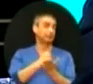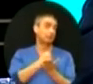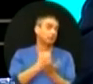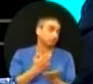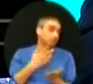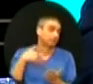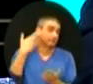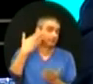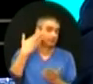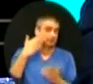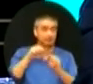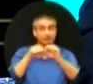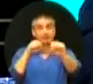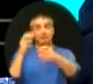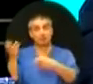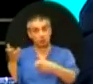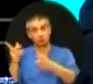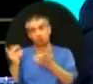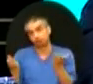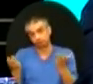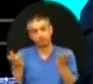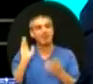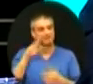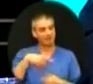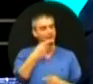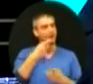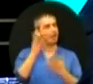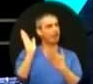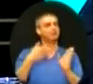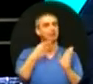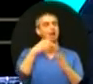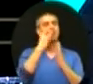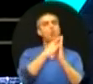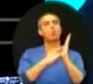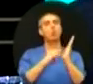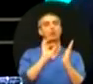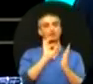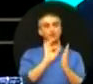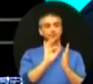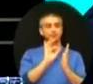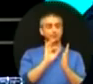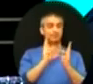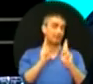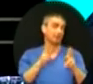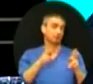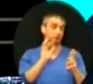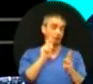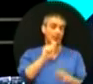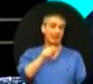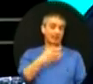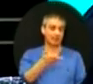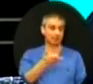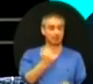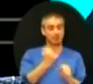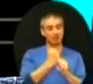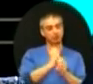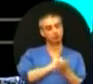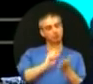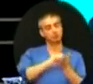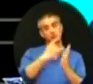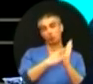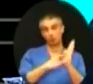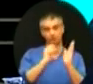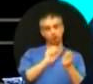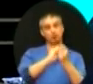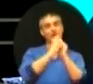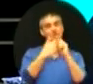להיות בהסתדרות כזאת או אחרת, וגם על ההסדרה בחוקי באפשרויות של הכנסת לחוקק. יש